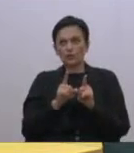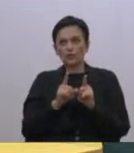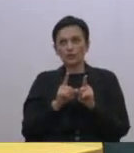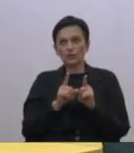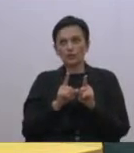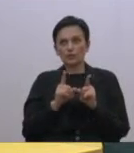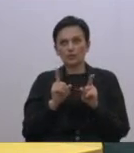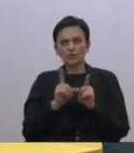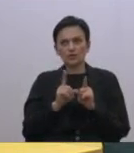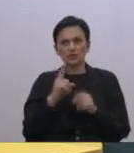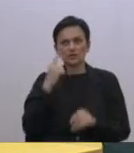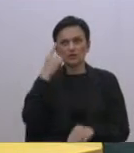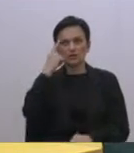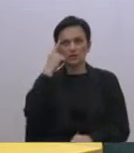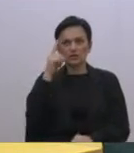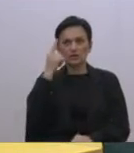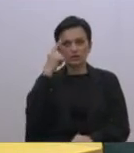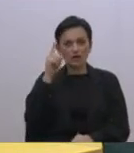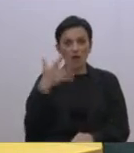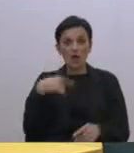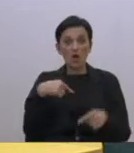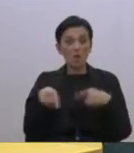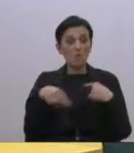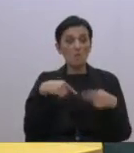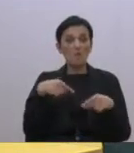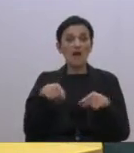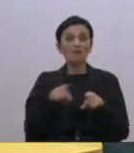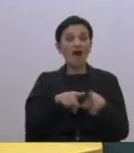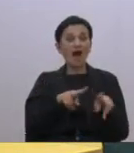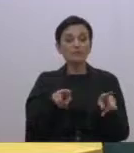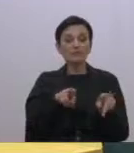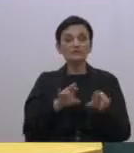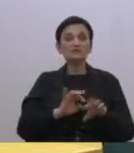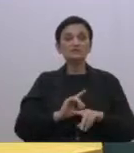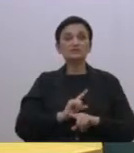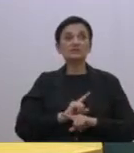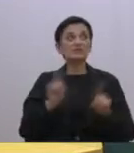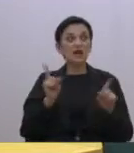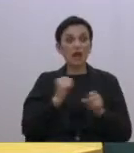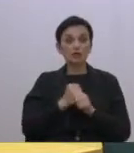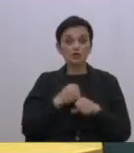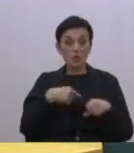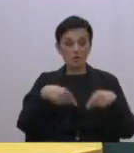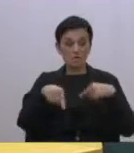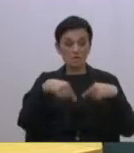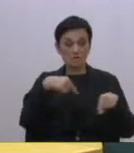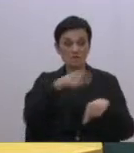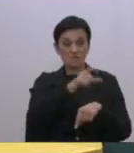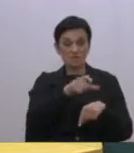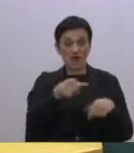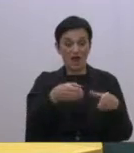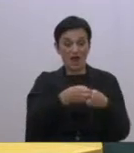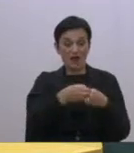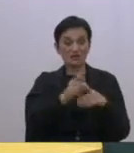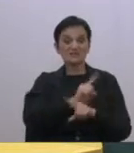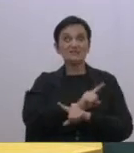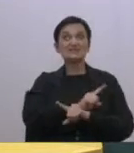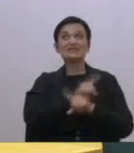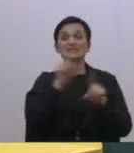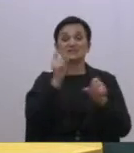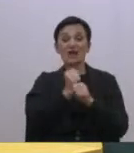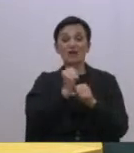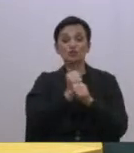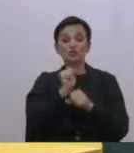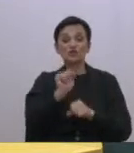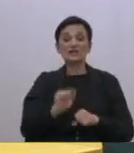ისეთი იდეა, რაც იდეაში, რავი, ფეხბურთელებმა სასწაული ჩაიდინეს. როგორც ფეხბურთელებმა ჩაიდინეს სასწაული